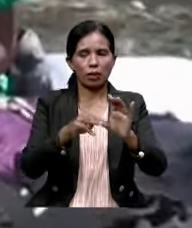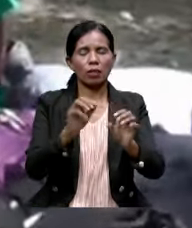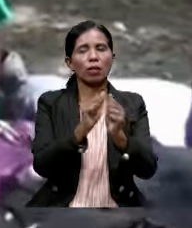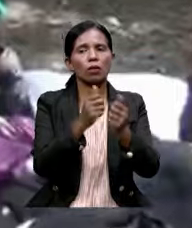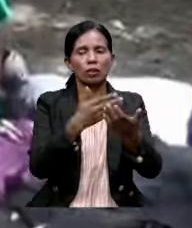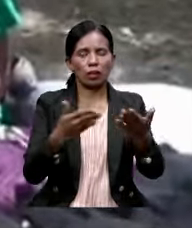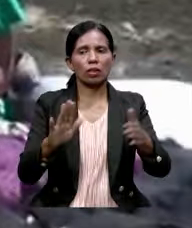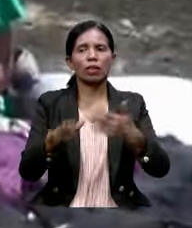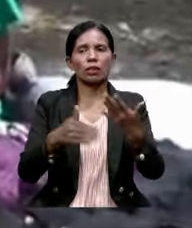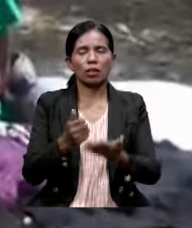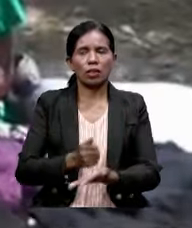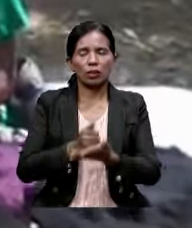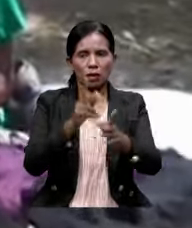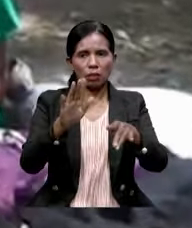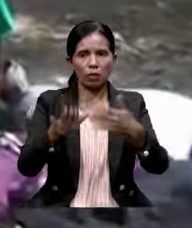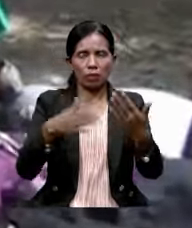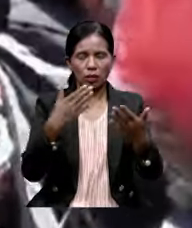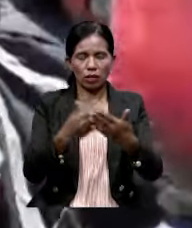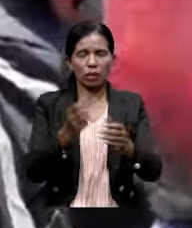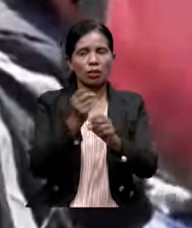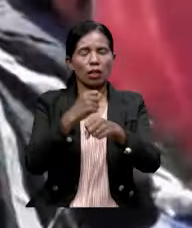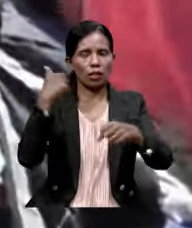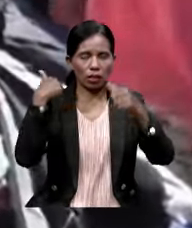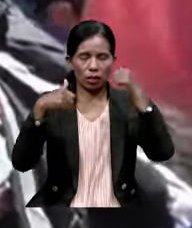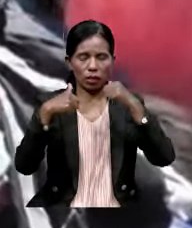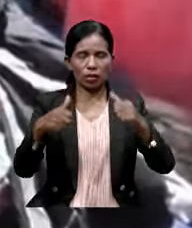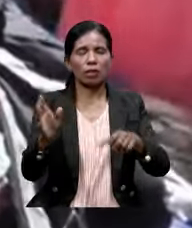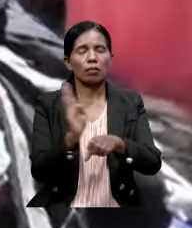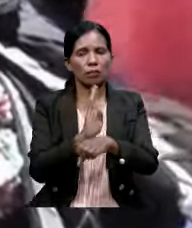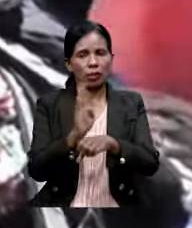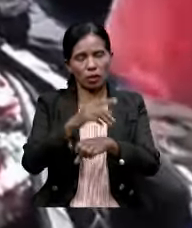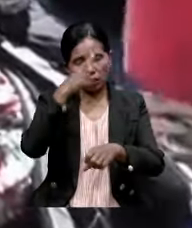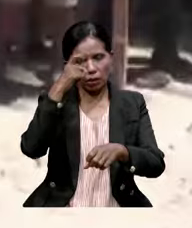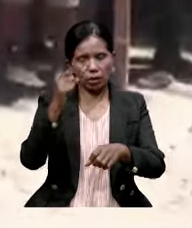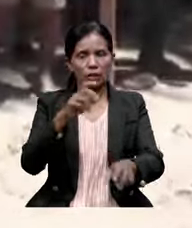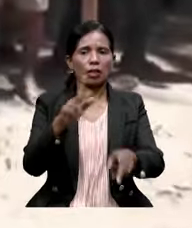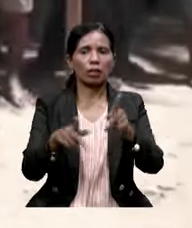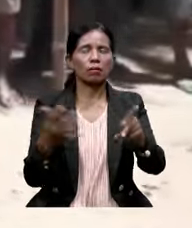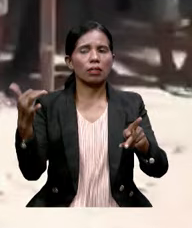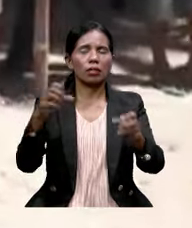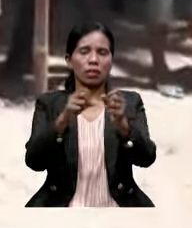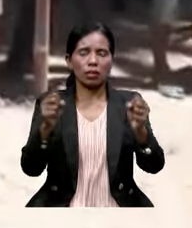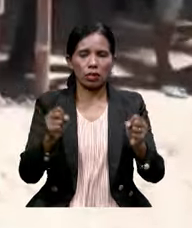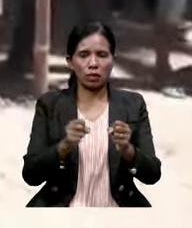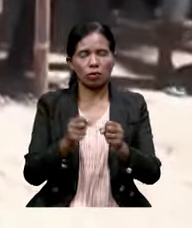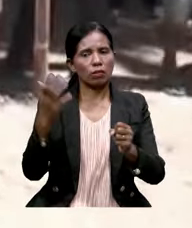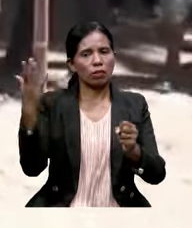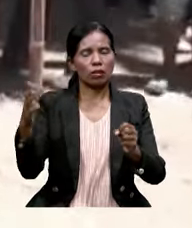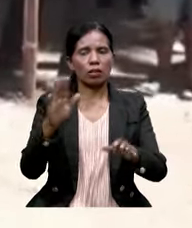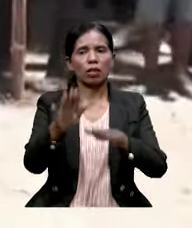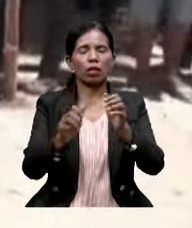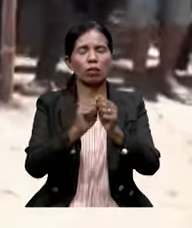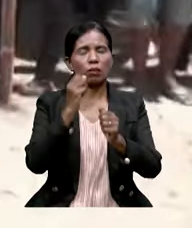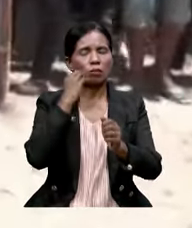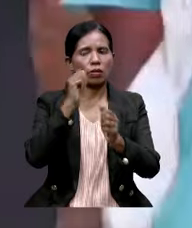lokal ho difasilita komunidade atu halau atividade negosiu tamba durante ne komunidade ia suku refere lau ho distansia